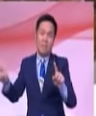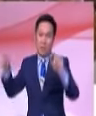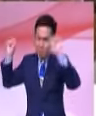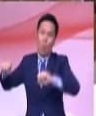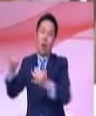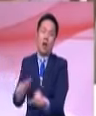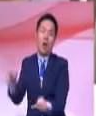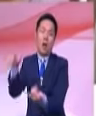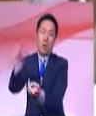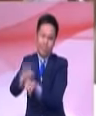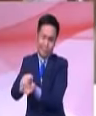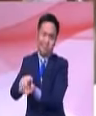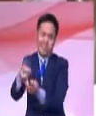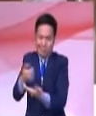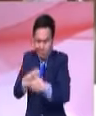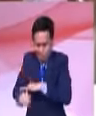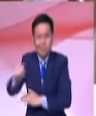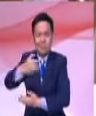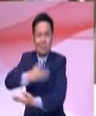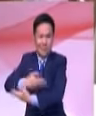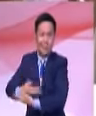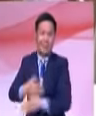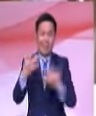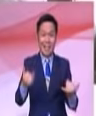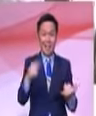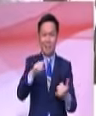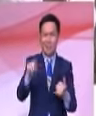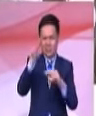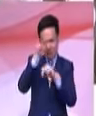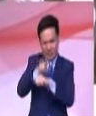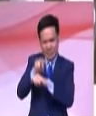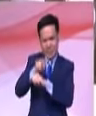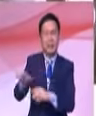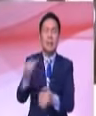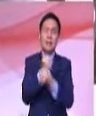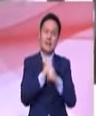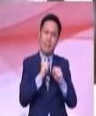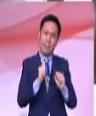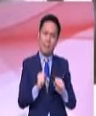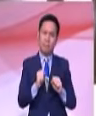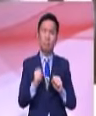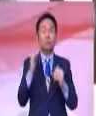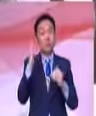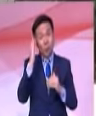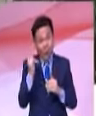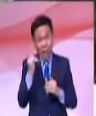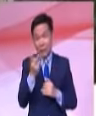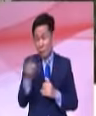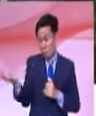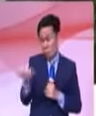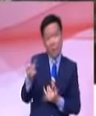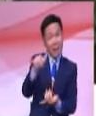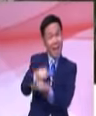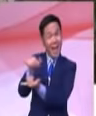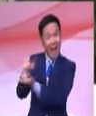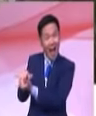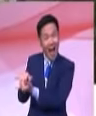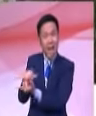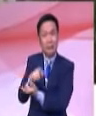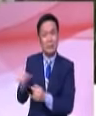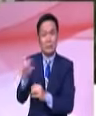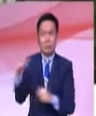di Ipoh. Beliau berkata kini pihaknya perlu menitikberatkan aspek keselamatan bagi memastikan kedua-dua badak tersebut